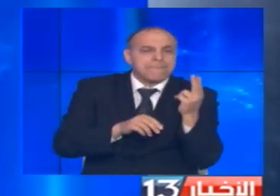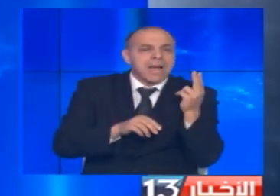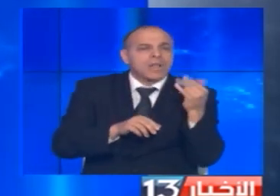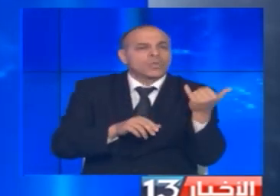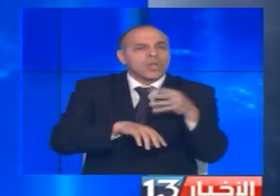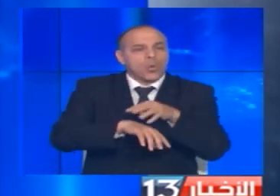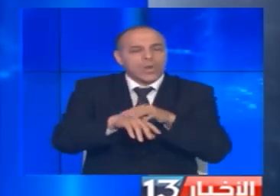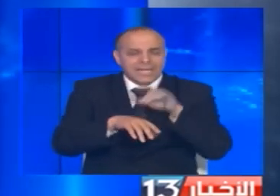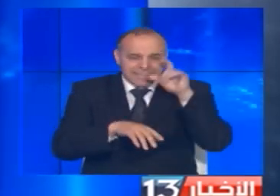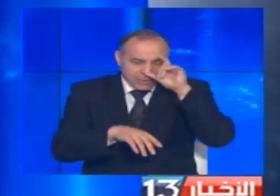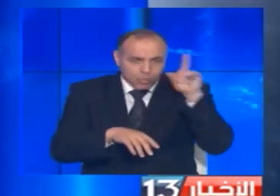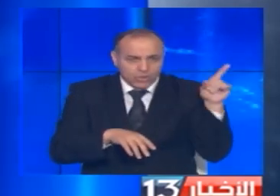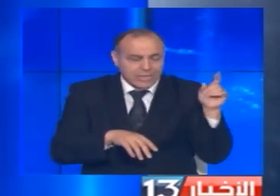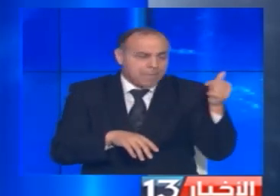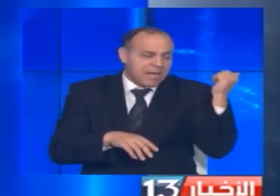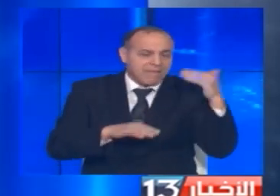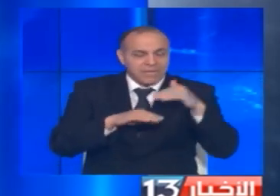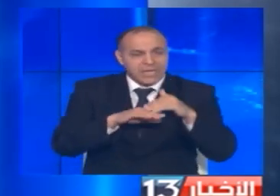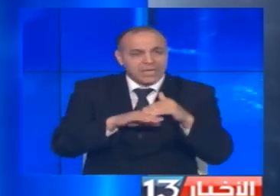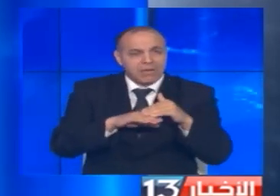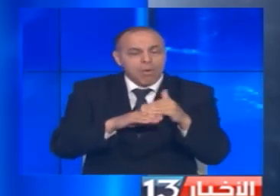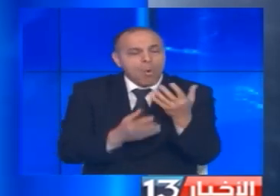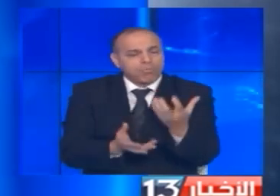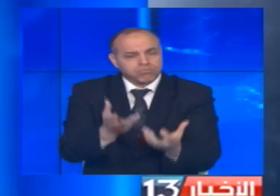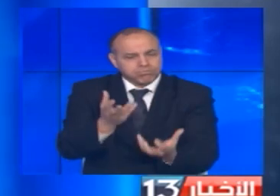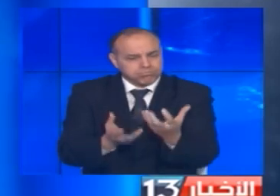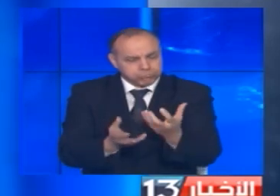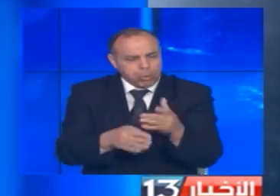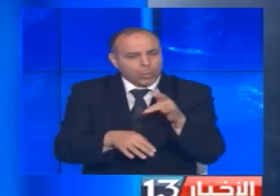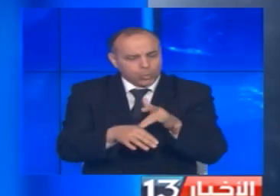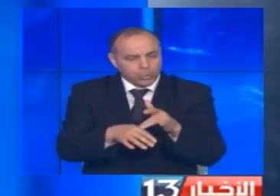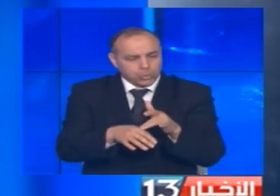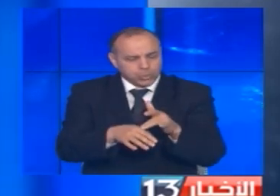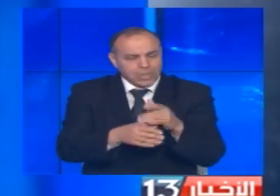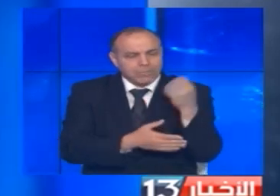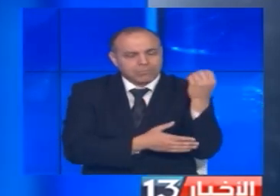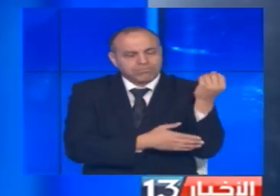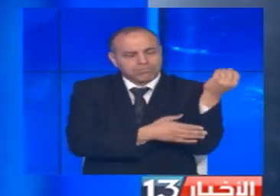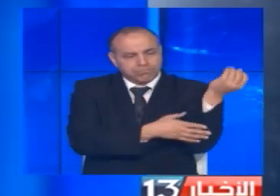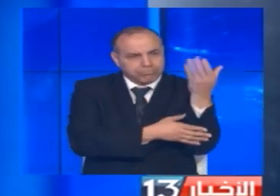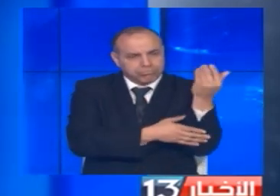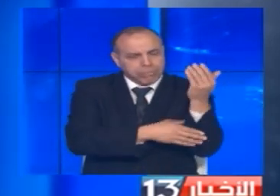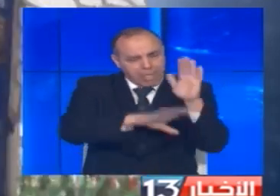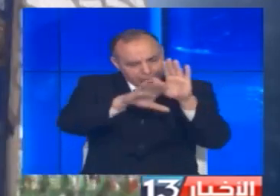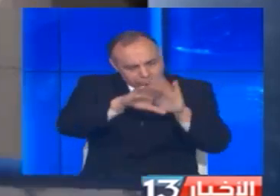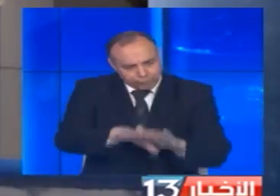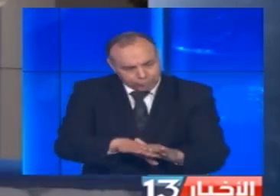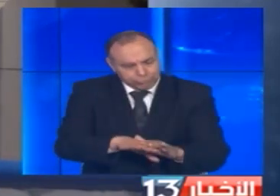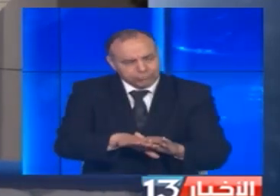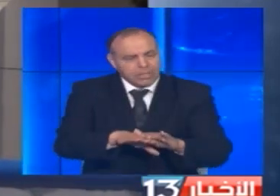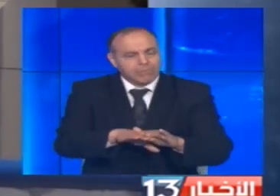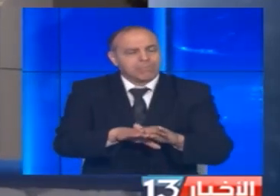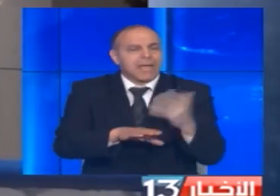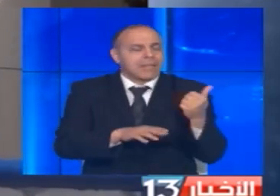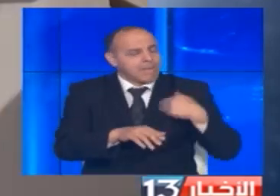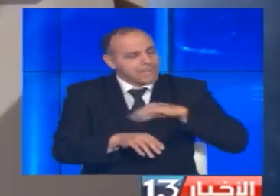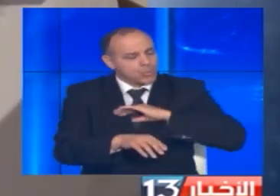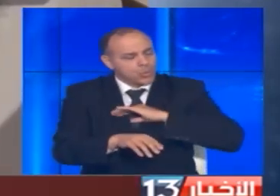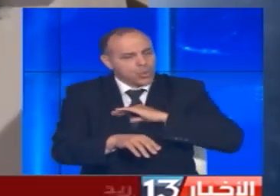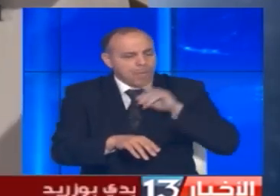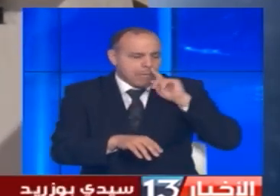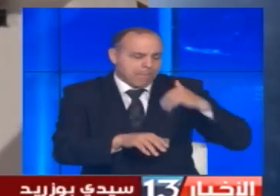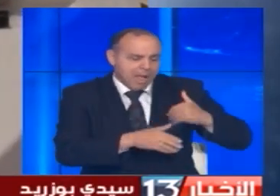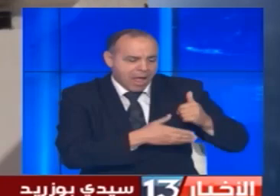من ولاية سيدي بوزيد ليلة أمس إلى حريق تم التفطن إليه وإخماده بالتعاون مع وحدات الحماية المدنية